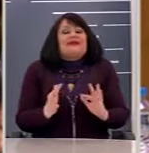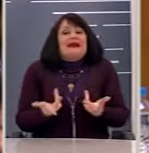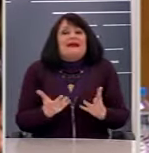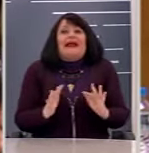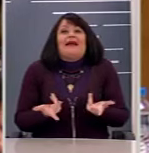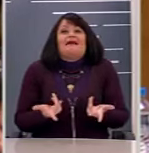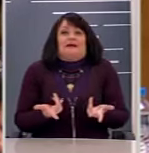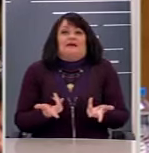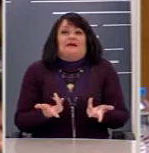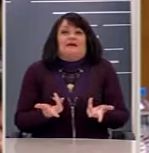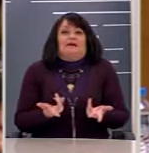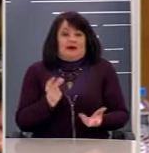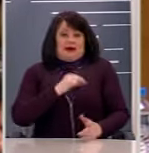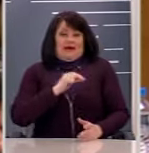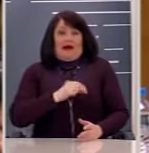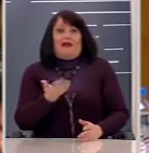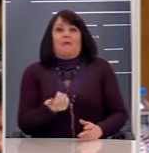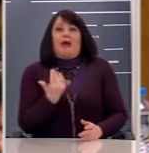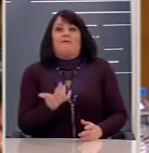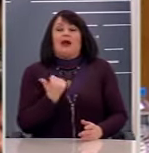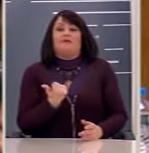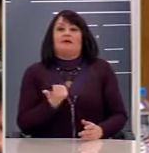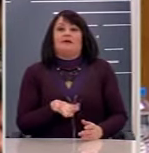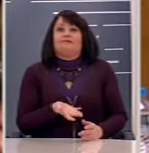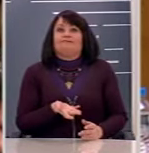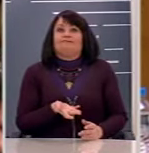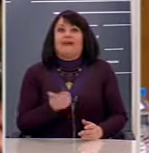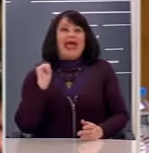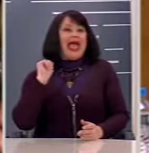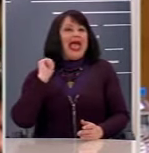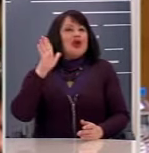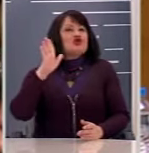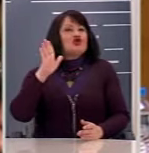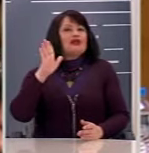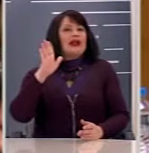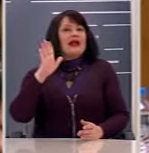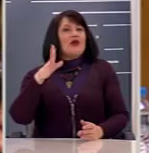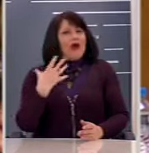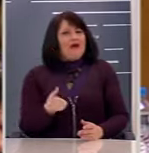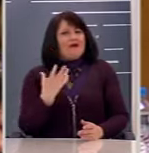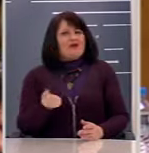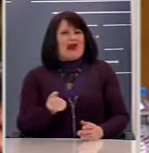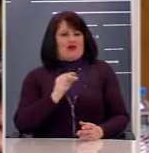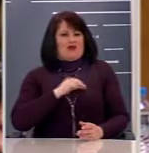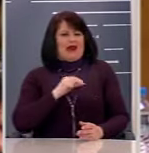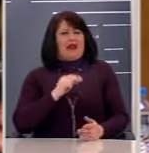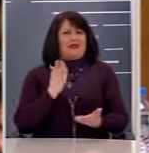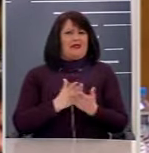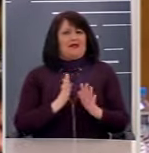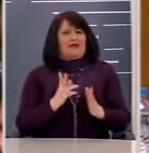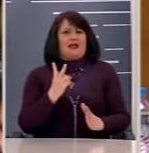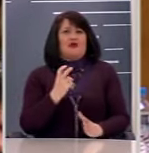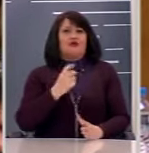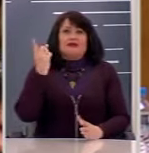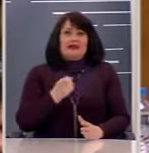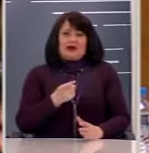δεν παρουσιάζουν κέρδη, όταν οι μητρικές τους εταιρείες είναι παραγωγικές και παρουσιάζουν μεσοσταθμικά